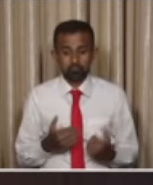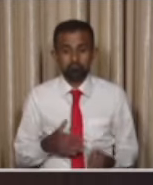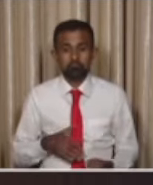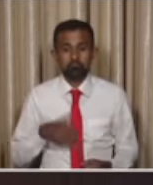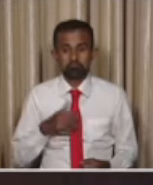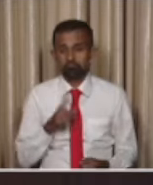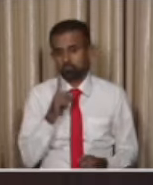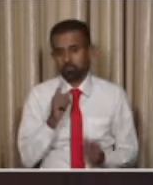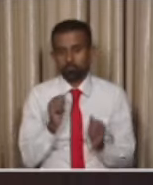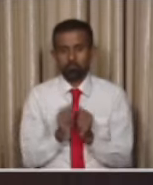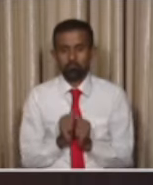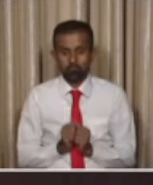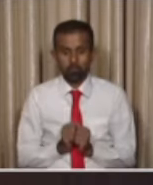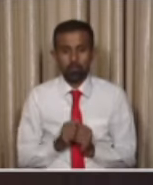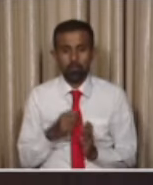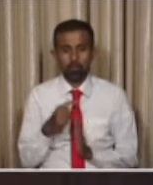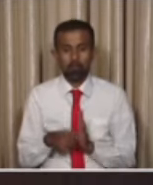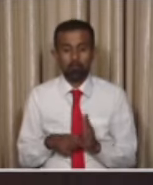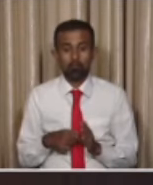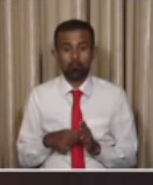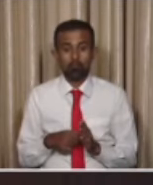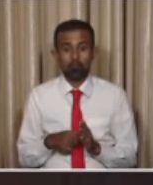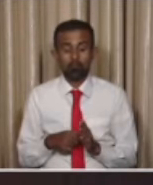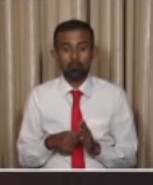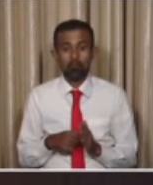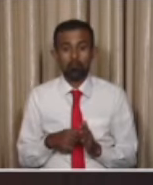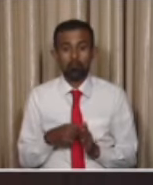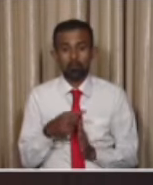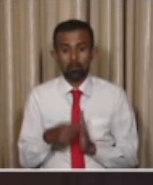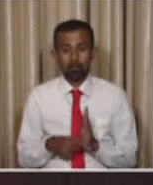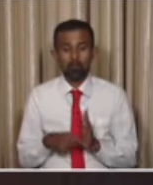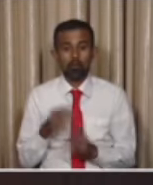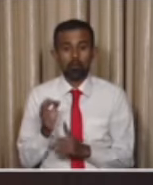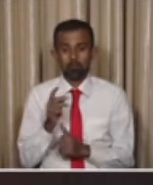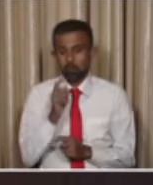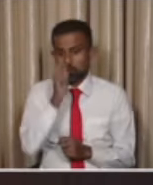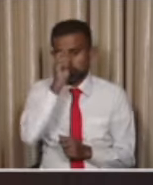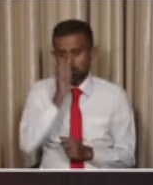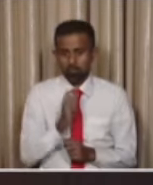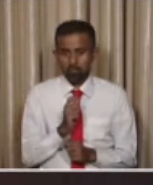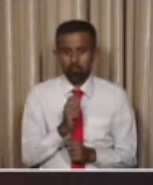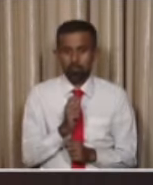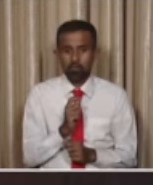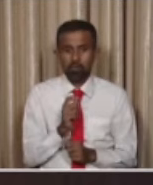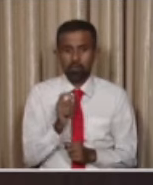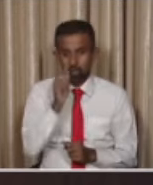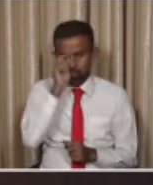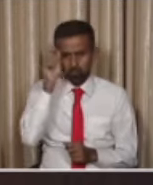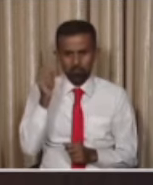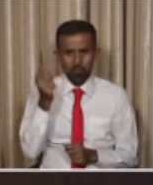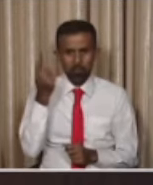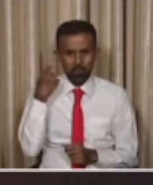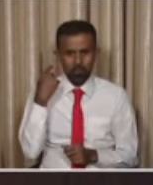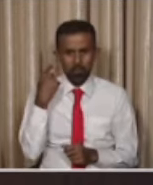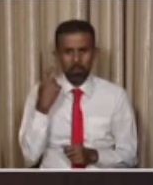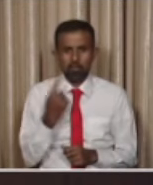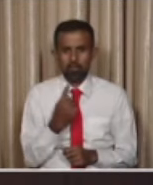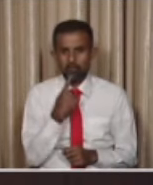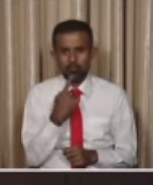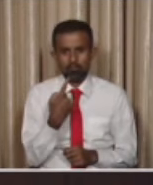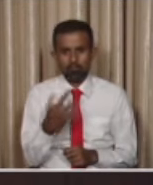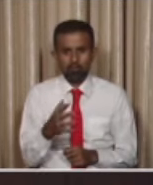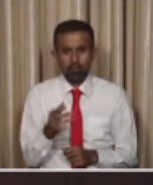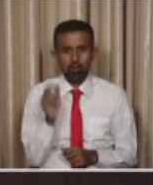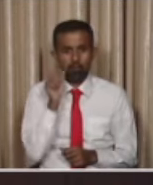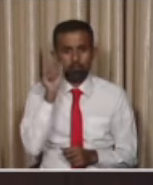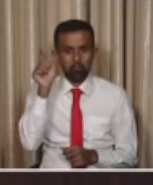Bota Patil. Ape Rate Vishasa Vasheshema, Jana di Batuma. Then Etuma Mandaka Kipasta, Prakasagarna,